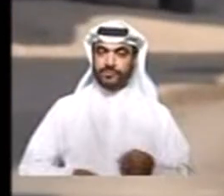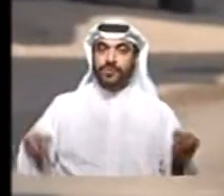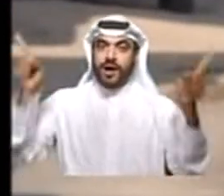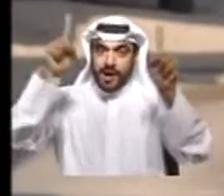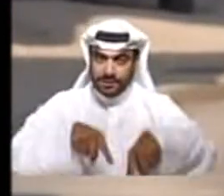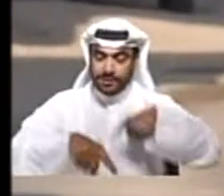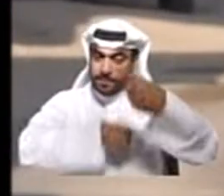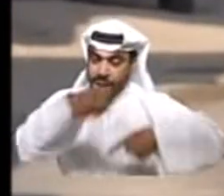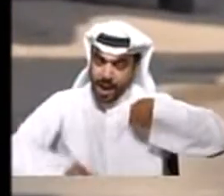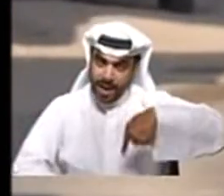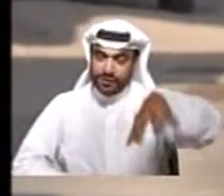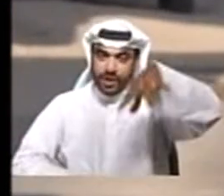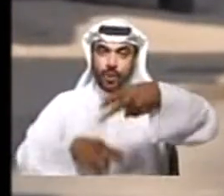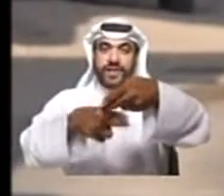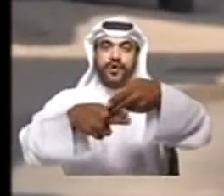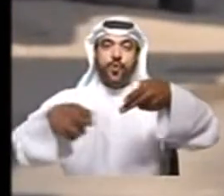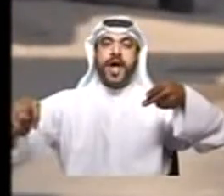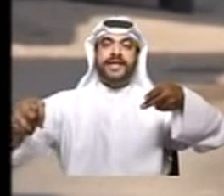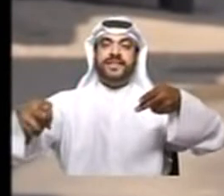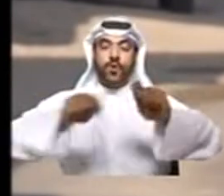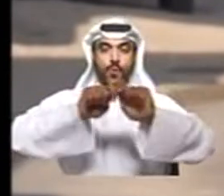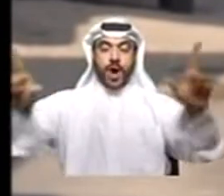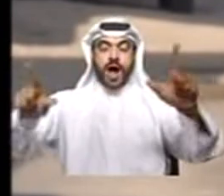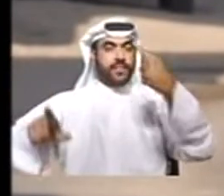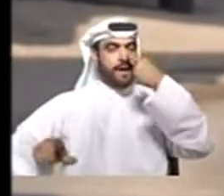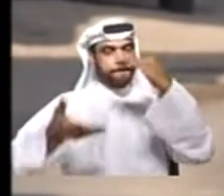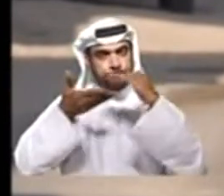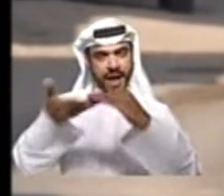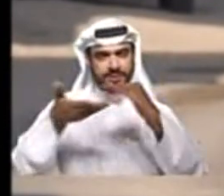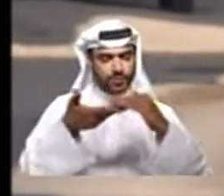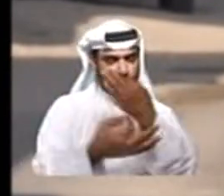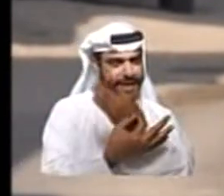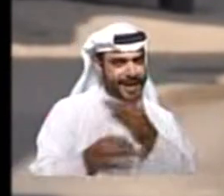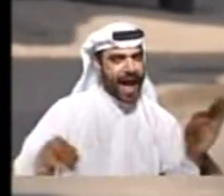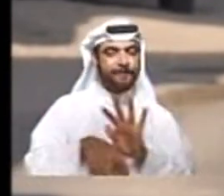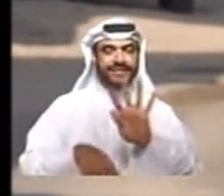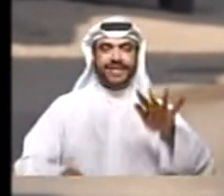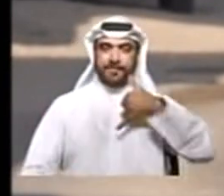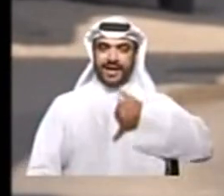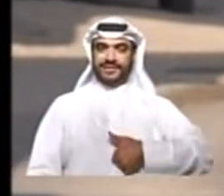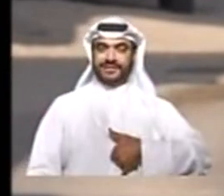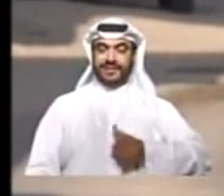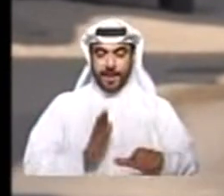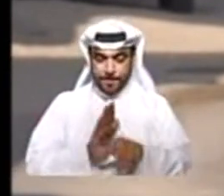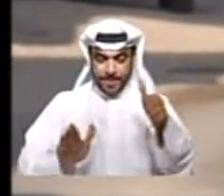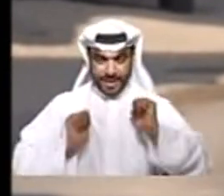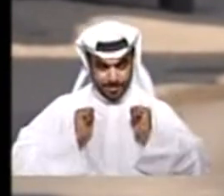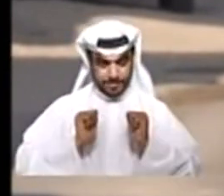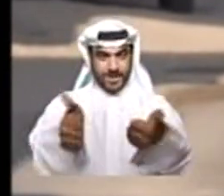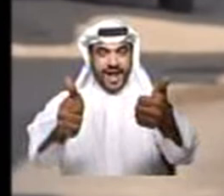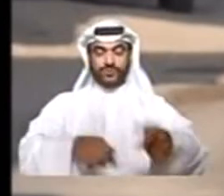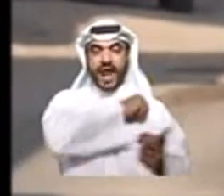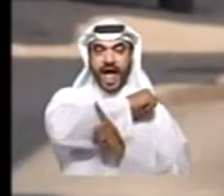التي تستند عليها دولة الكويت في مد يد العون لليمنيين انطلاقا من محافظة عدن